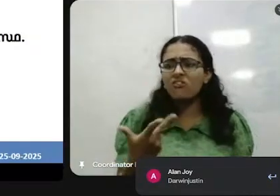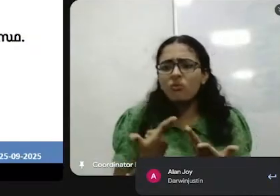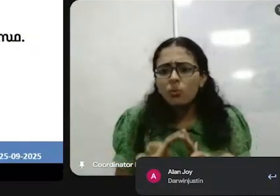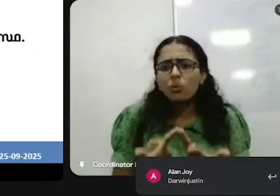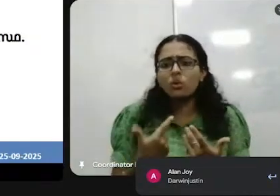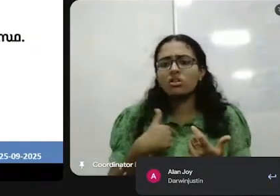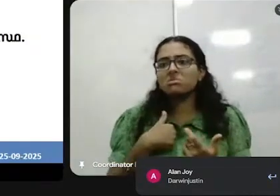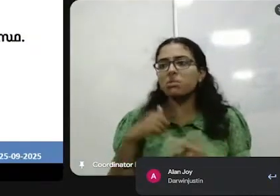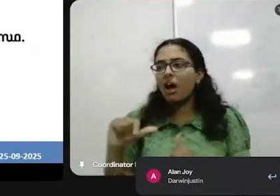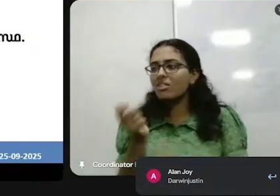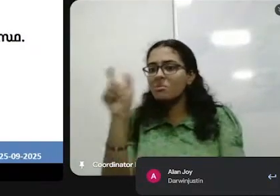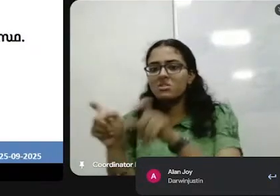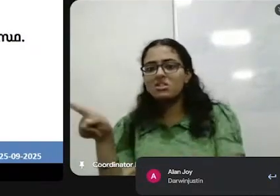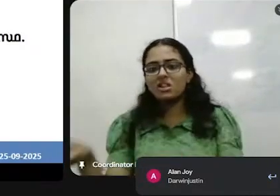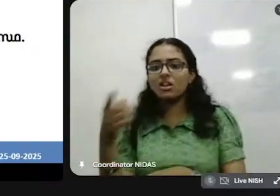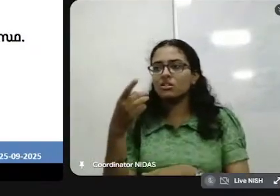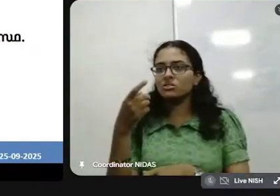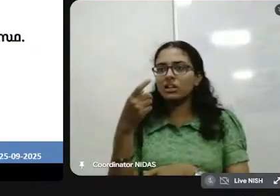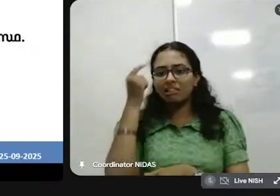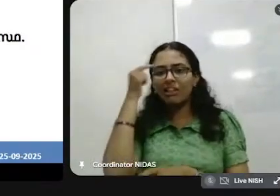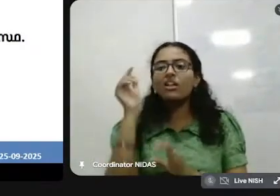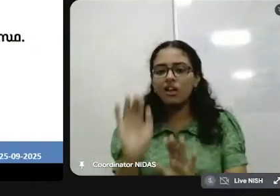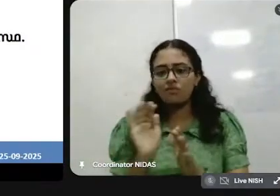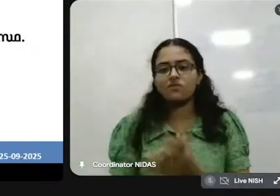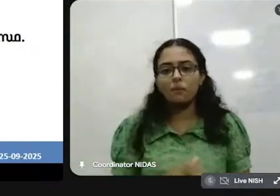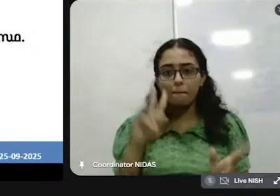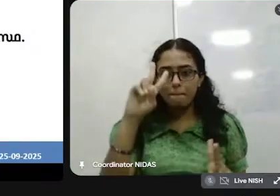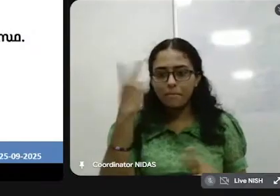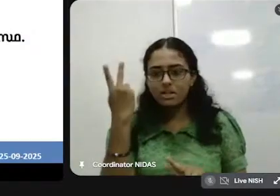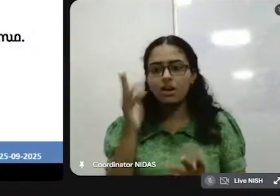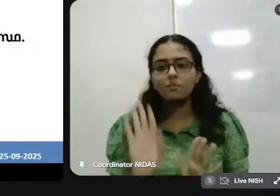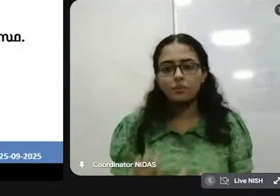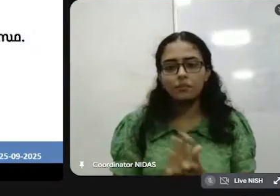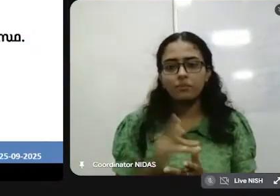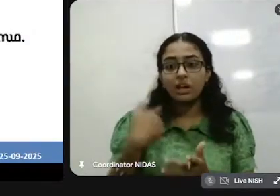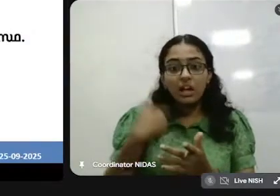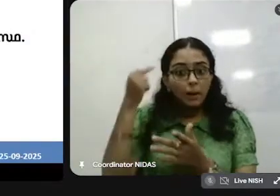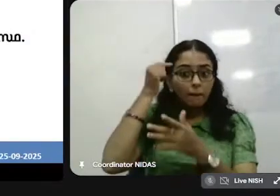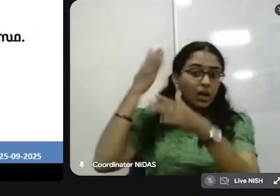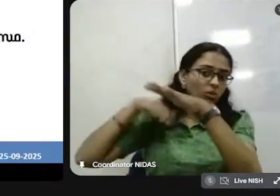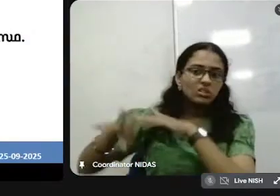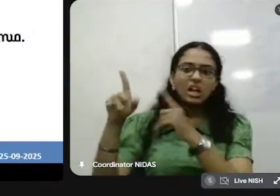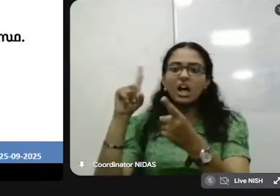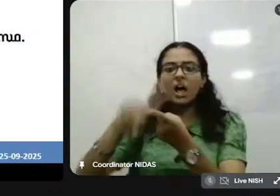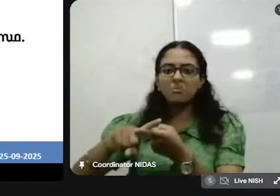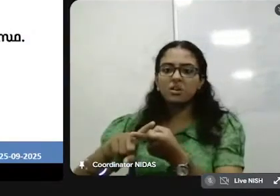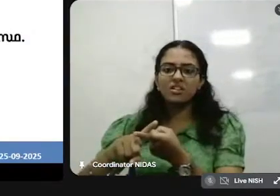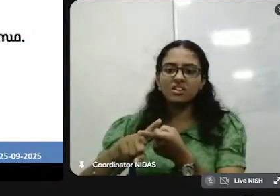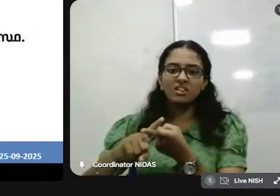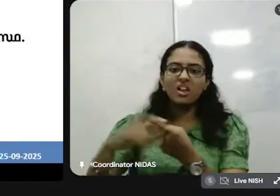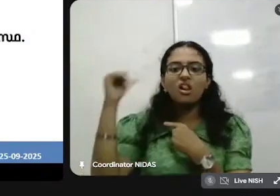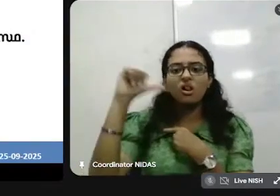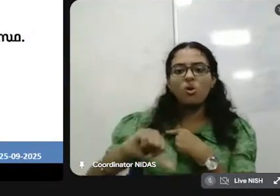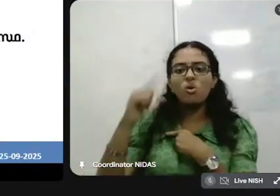എന്നുള്ള ചിന്തയും സ്ട്രോക്ക് വന്ന പേഷ്യൻസിനോട് നമ്മൾ കാണിക്കാറുണ്ട്. പക്ഷെ അവരുടെ ബ്രെയിനിന്റെ ഡാമേജ് കൊണ്ടാണ് ഒരു